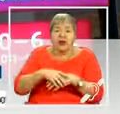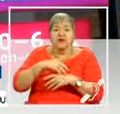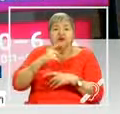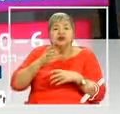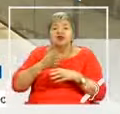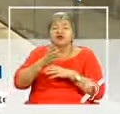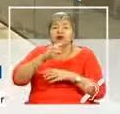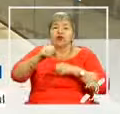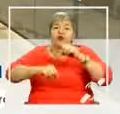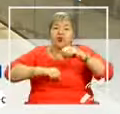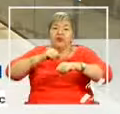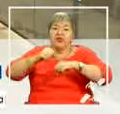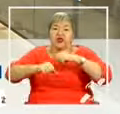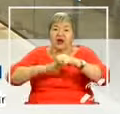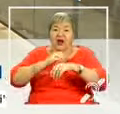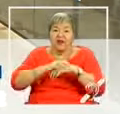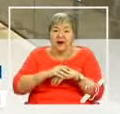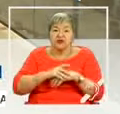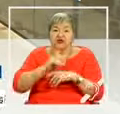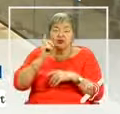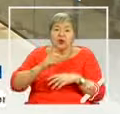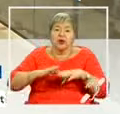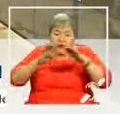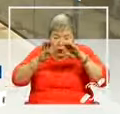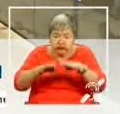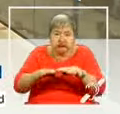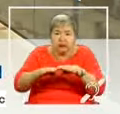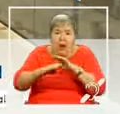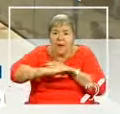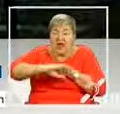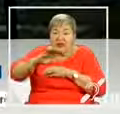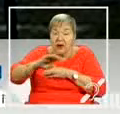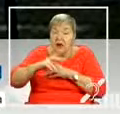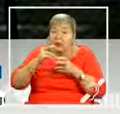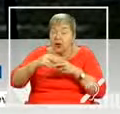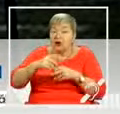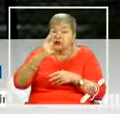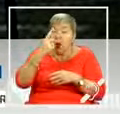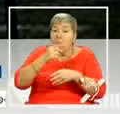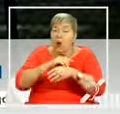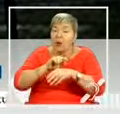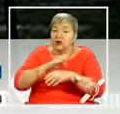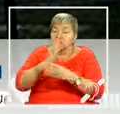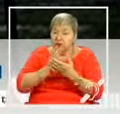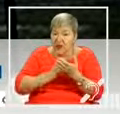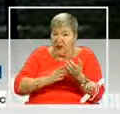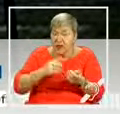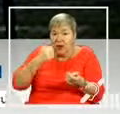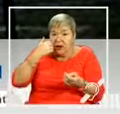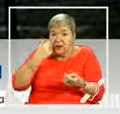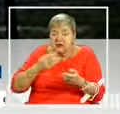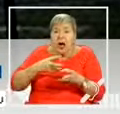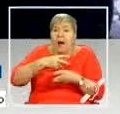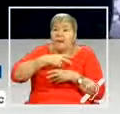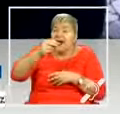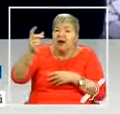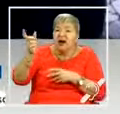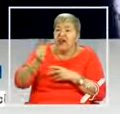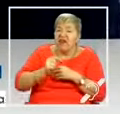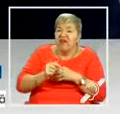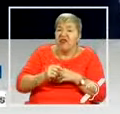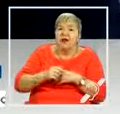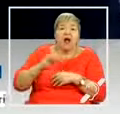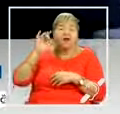bicicletele și unii s-au lipit chiar cu mâinile de asfalt. Blocajul a durat o oră și jumătate, timp în care zeci de curse au fost anulate sau deviate. Prin